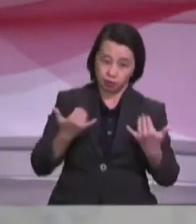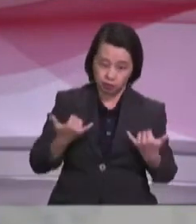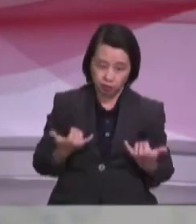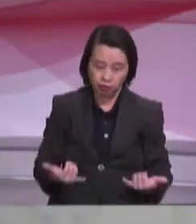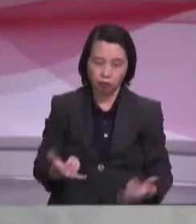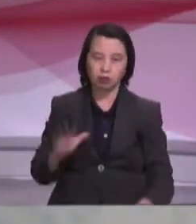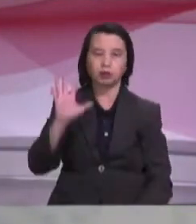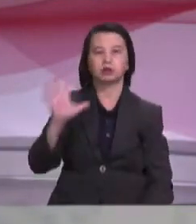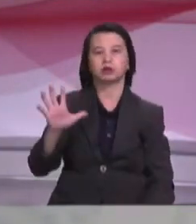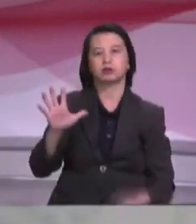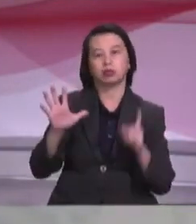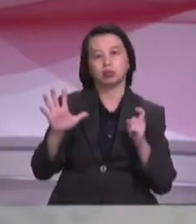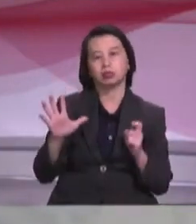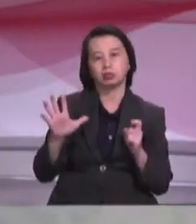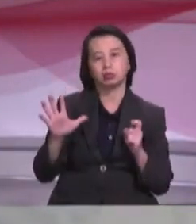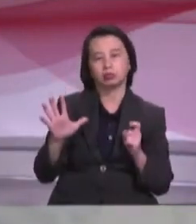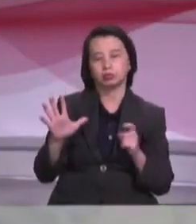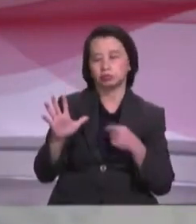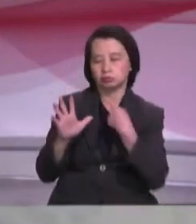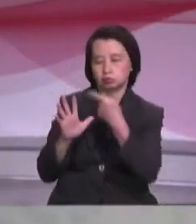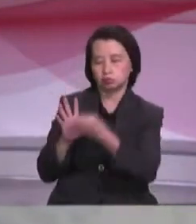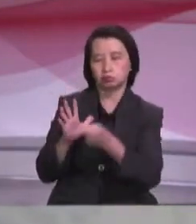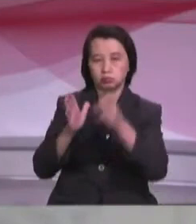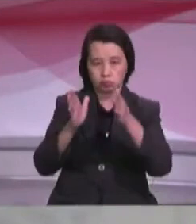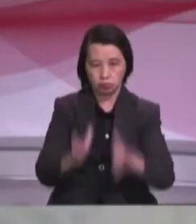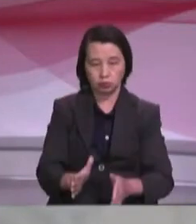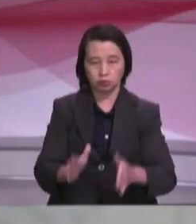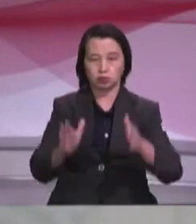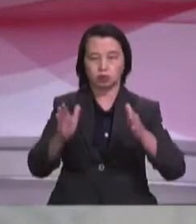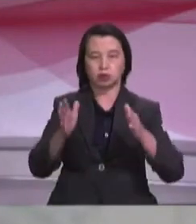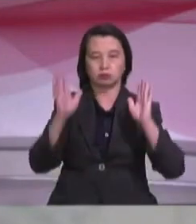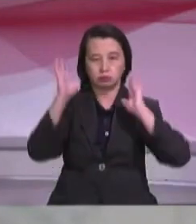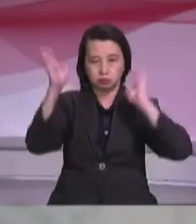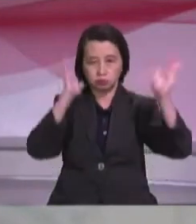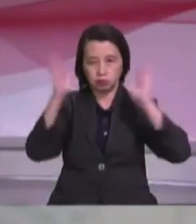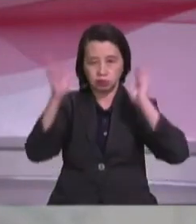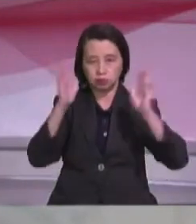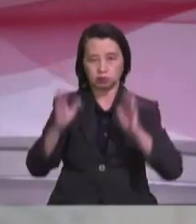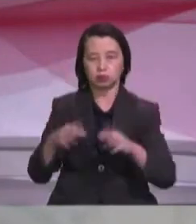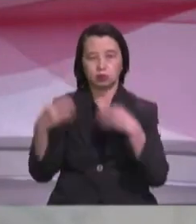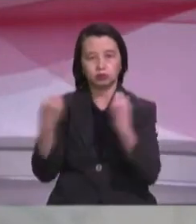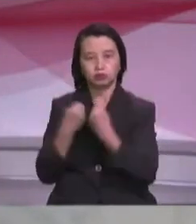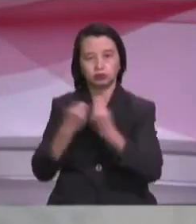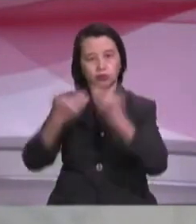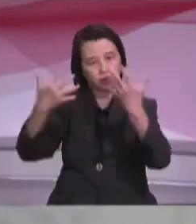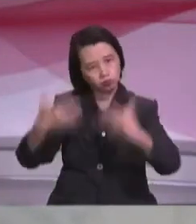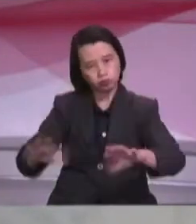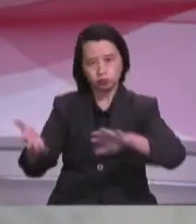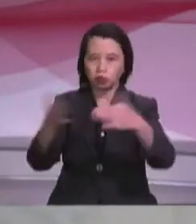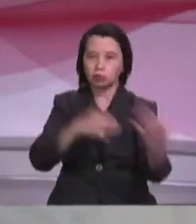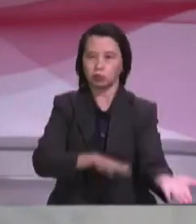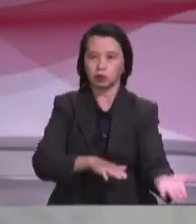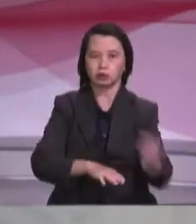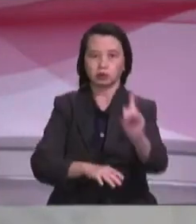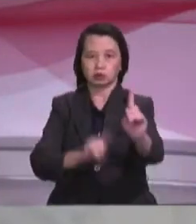5 kes melibatkan kesemuanya warga negara. Jumlah kumulatif kes kematian adalah